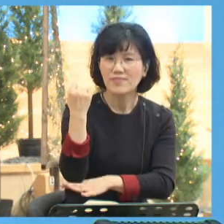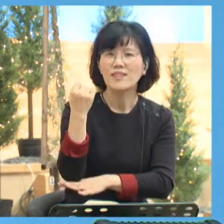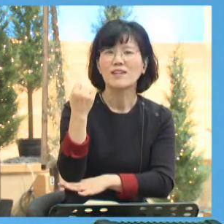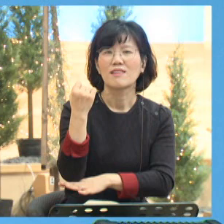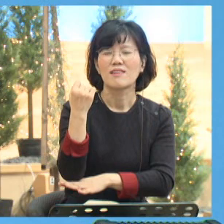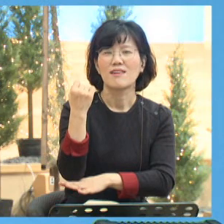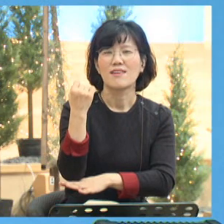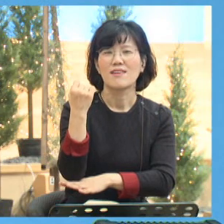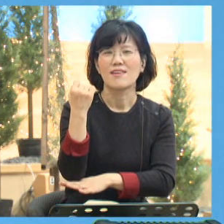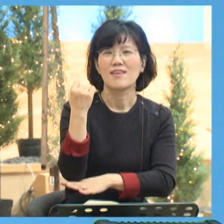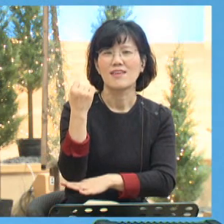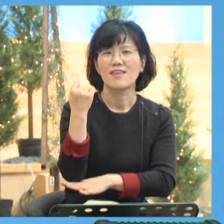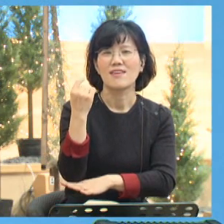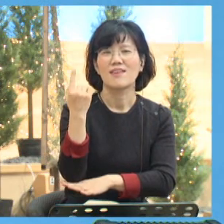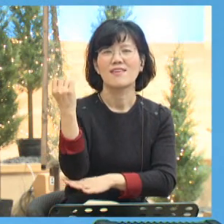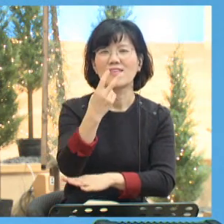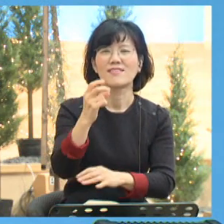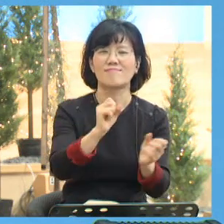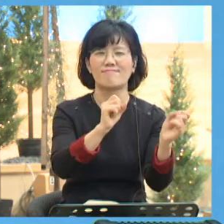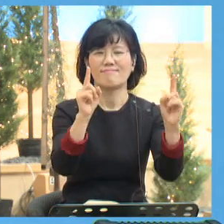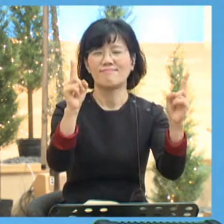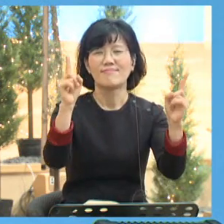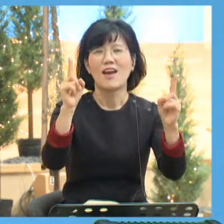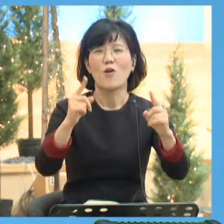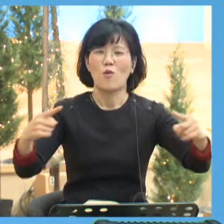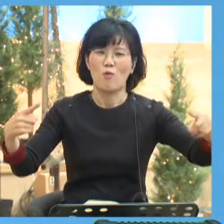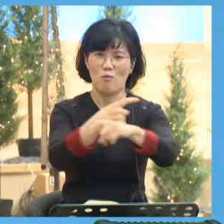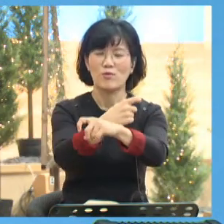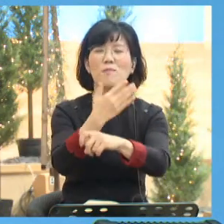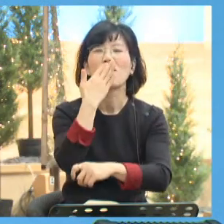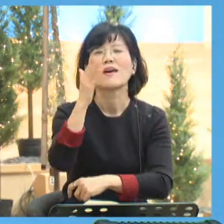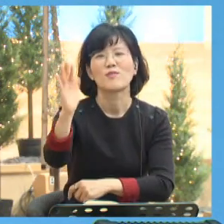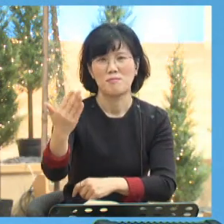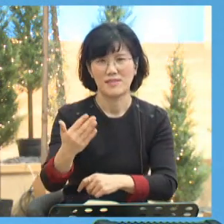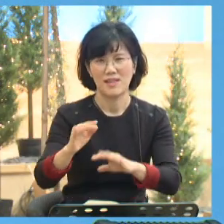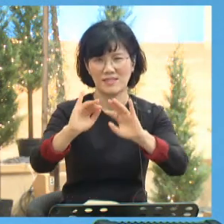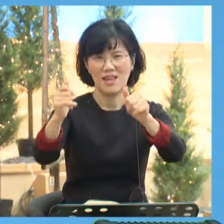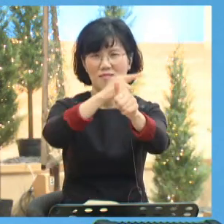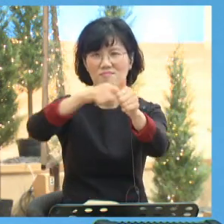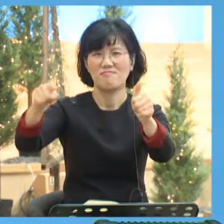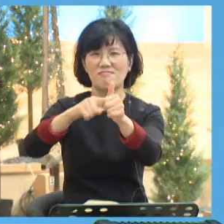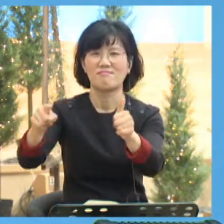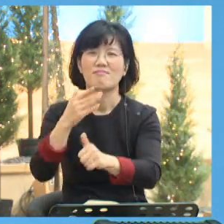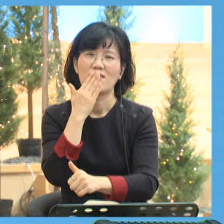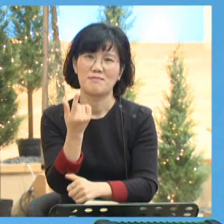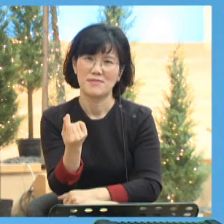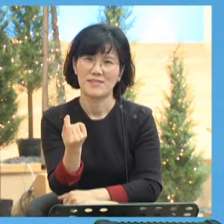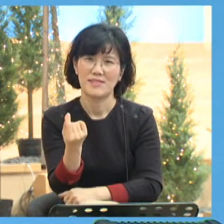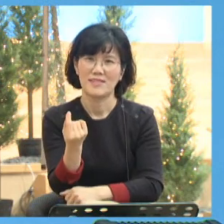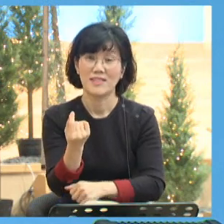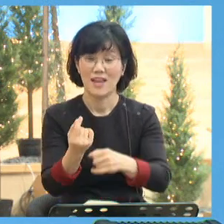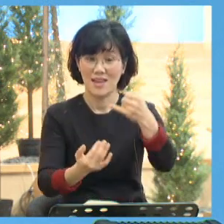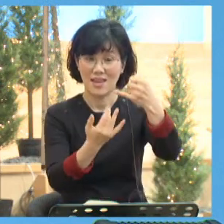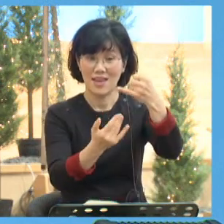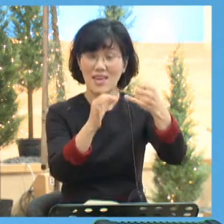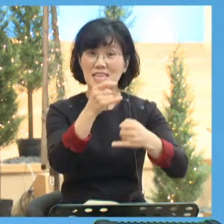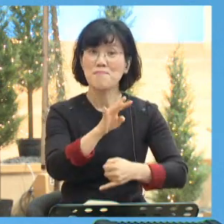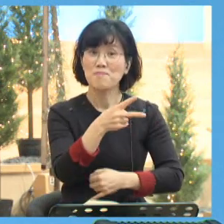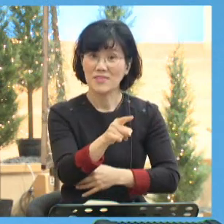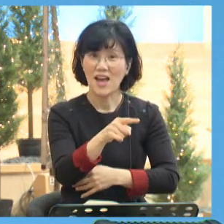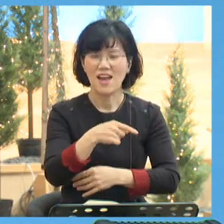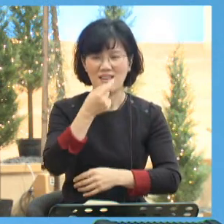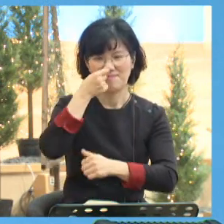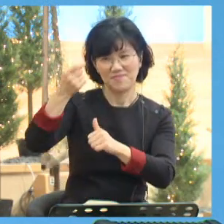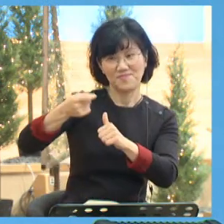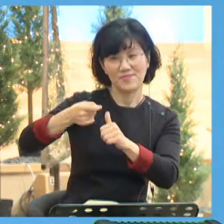올라와서 복수극이 배웠어요 사람을 줄입니다 입다 도 보세요 1000대 받을